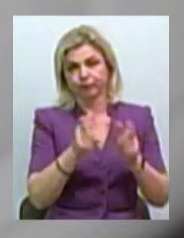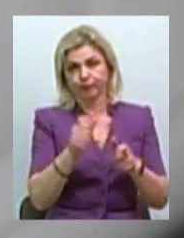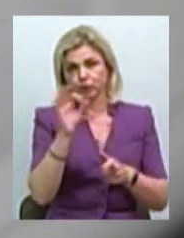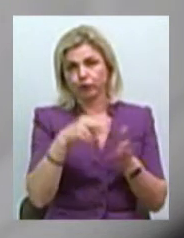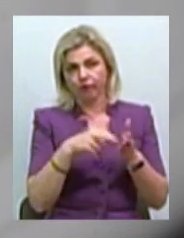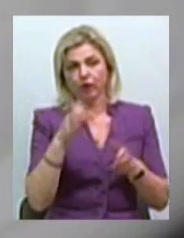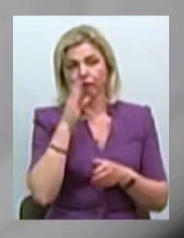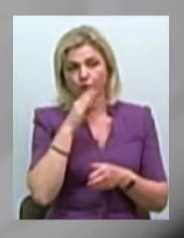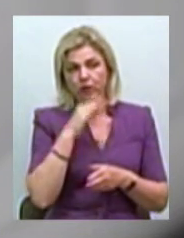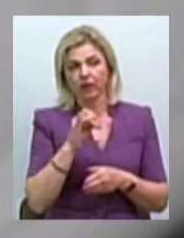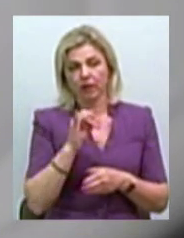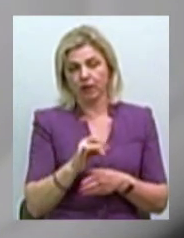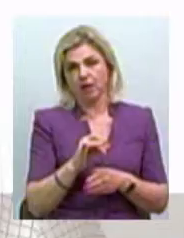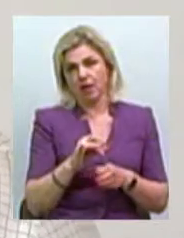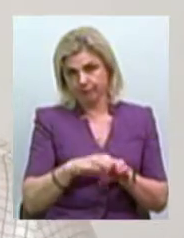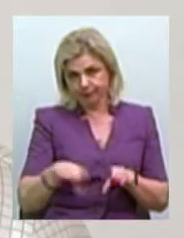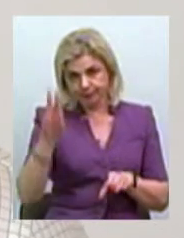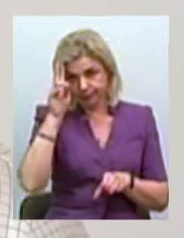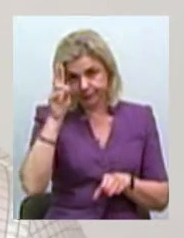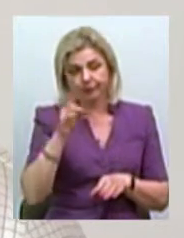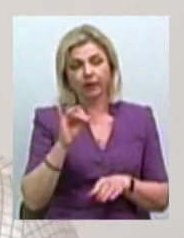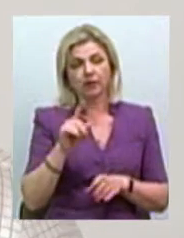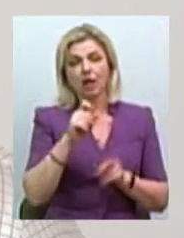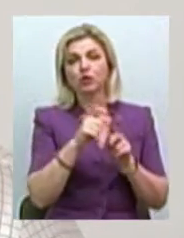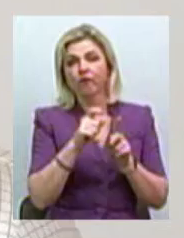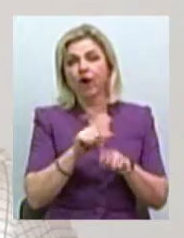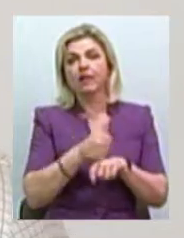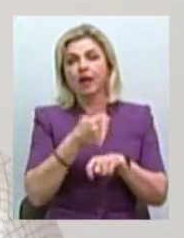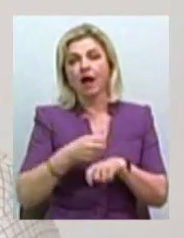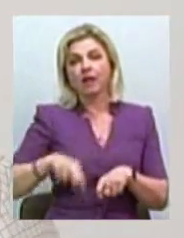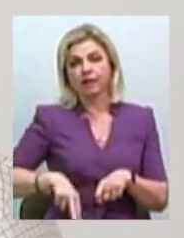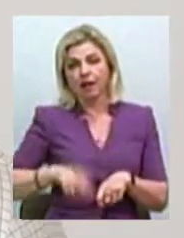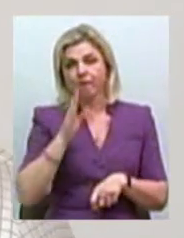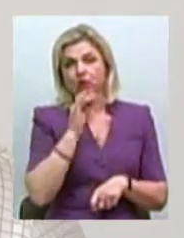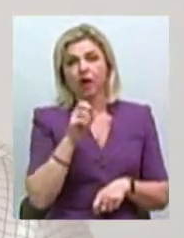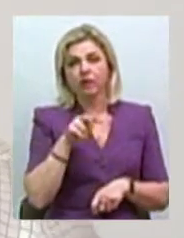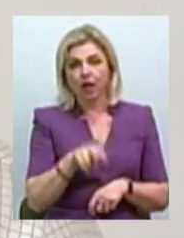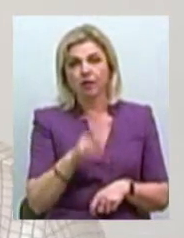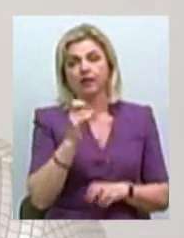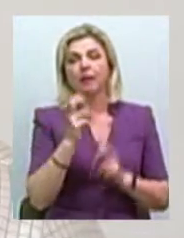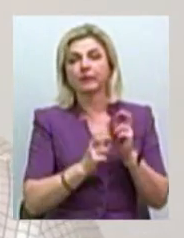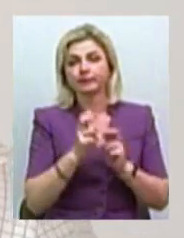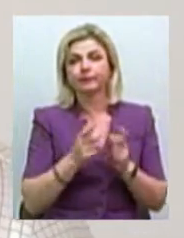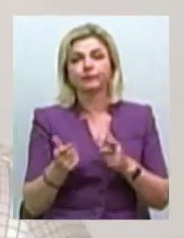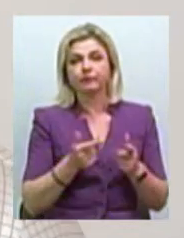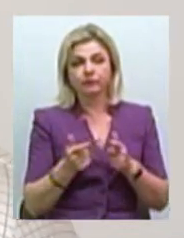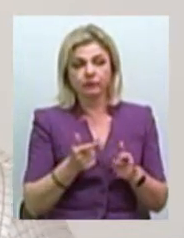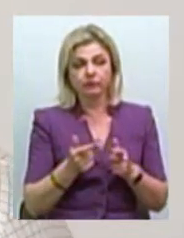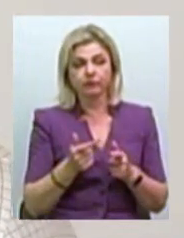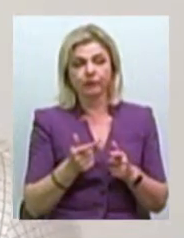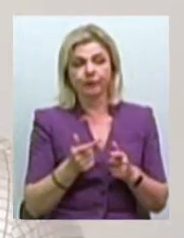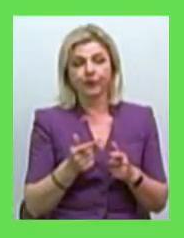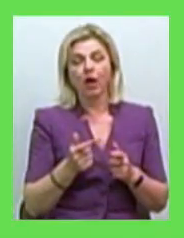відключення водопостачання та водовідведення. За словами генерального директора «Миколаївводоканалу» Бориса Дуденка, на підприємстві готові піти абонентам